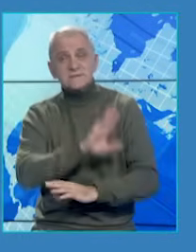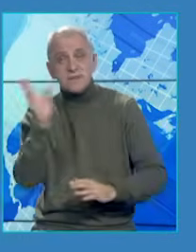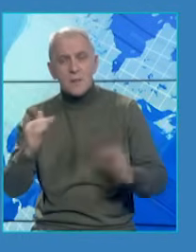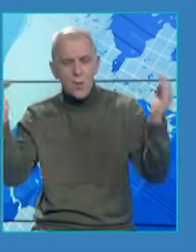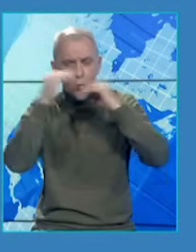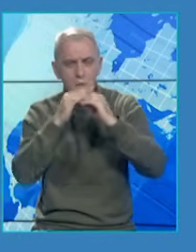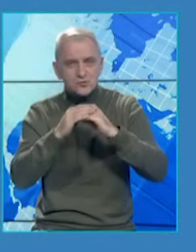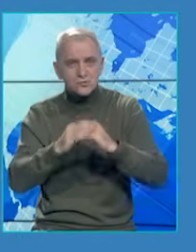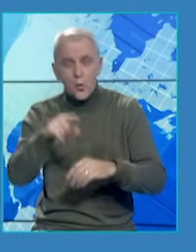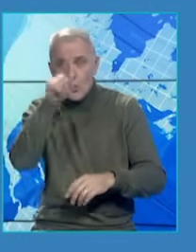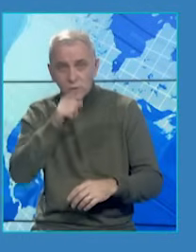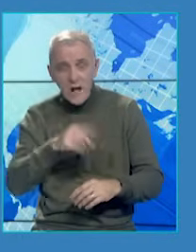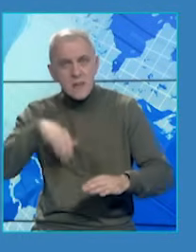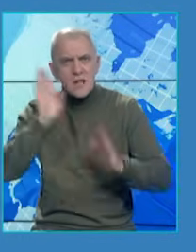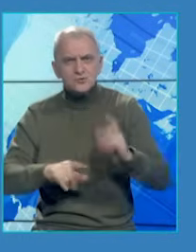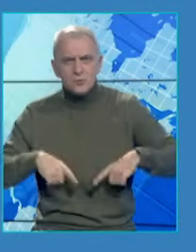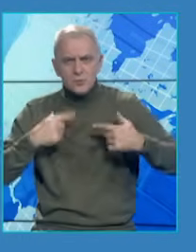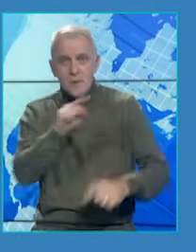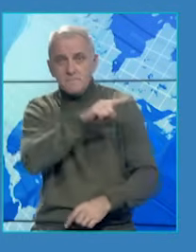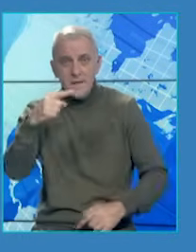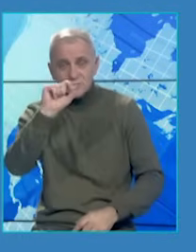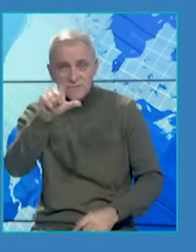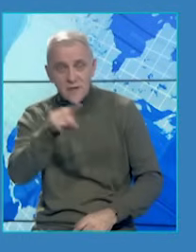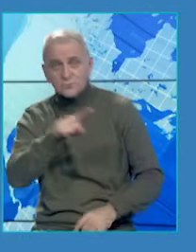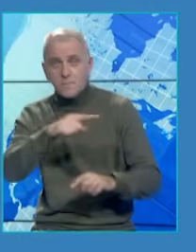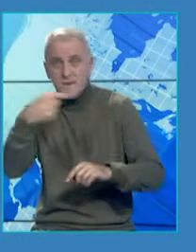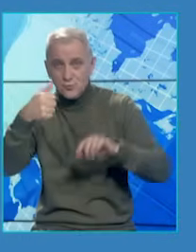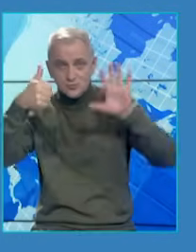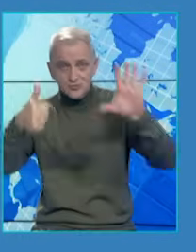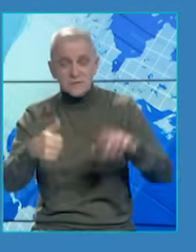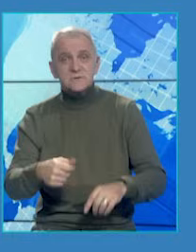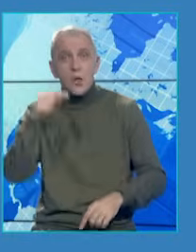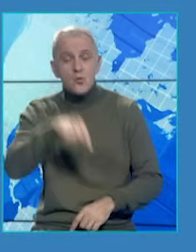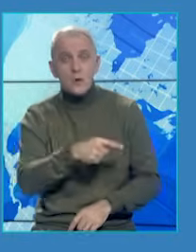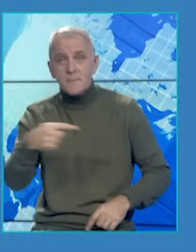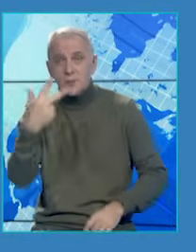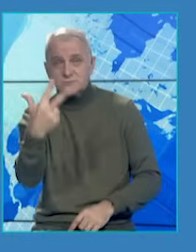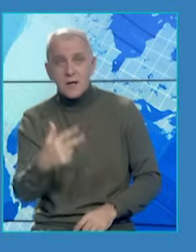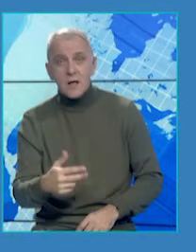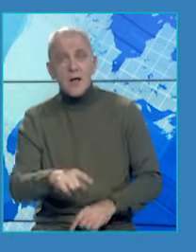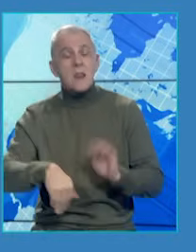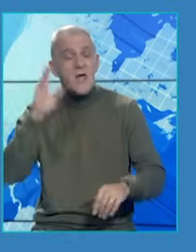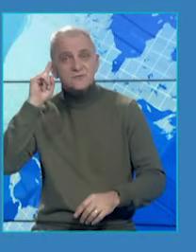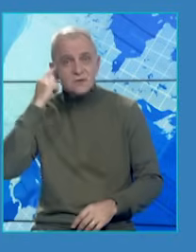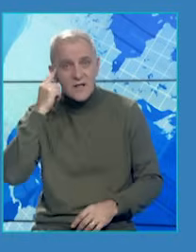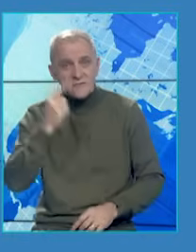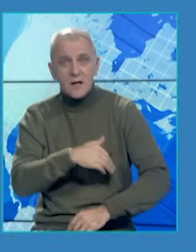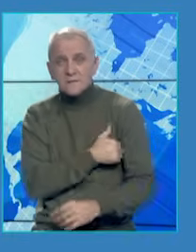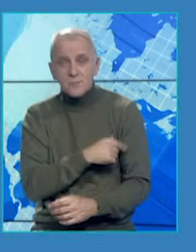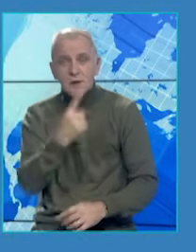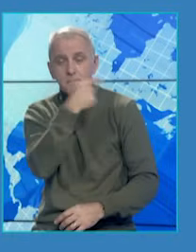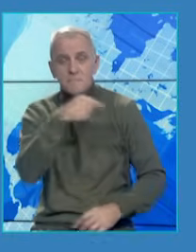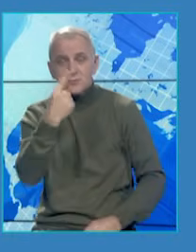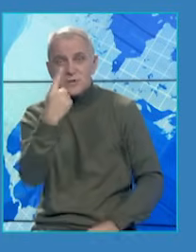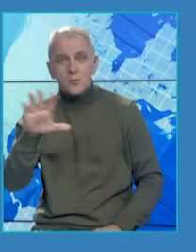zapada tijekom noći na utorak. Najniža jutarnja temperatura od minus 12 do minus 6 na jugu do minus 3. Najviša dnevna temperatura od minus